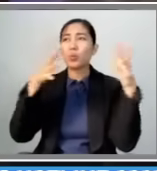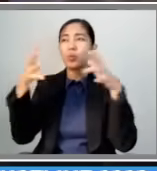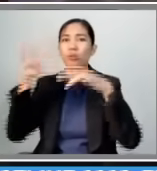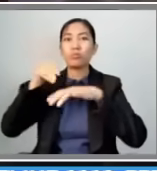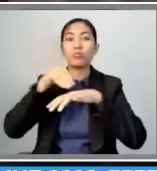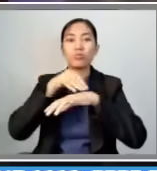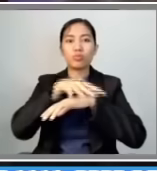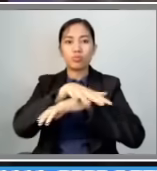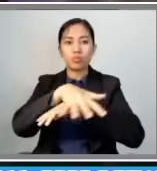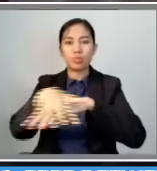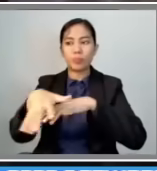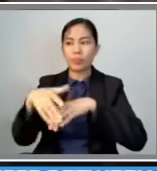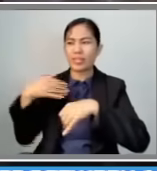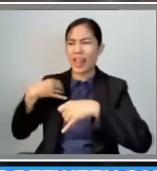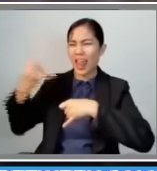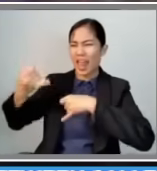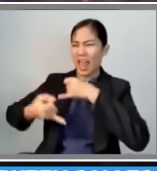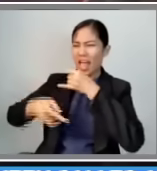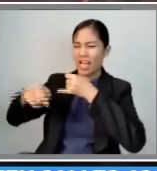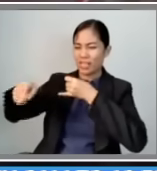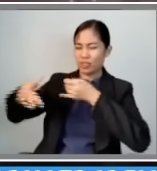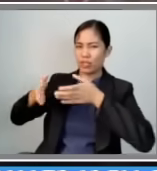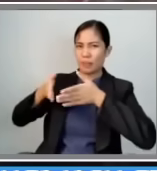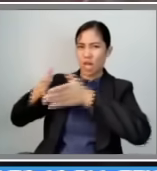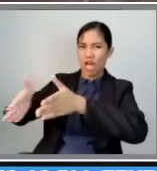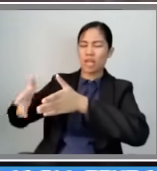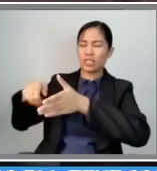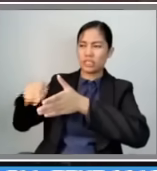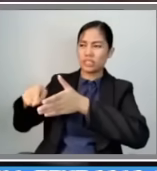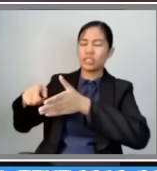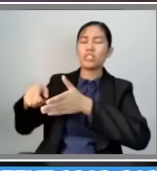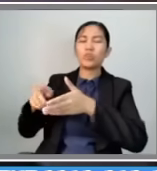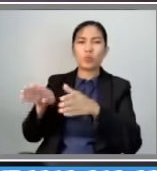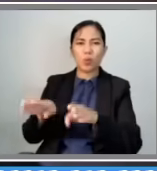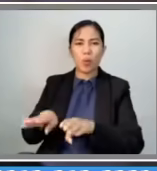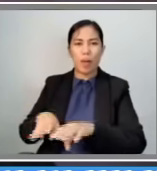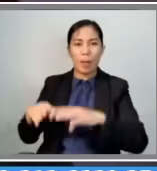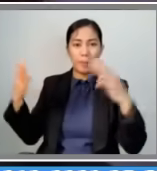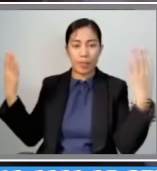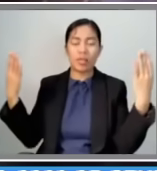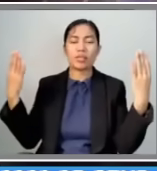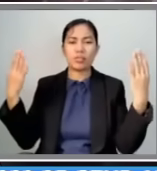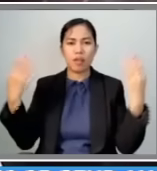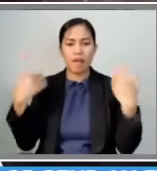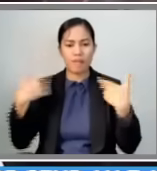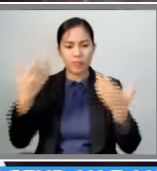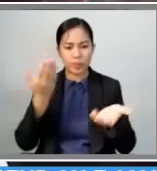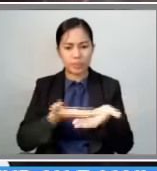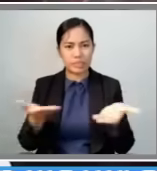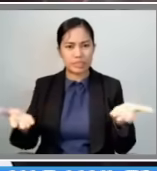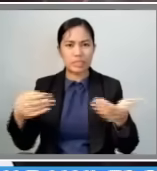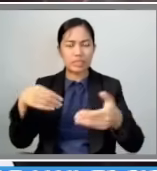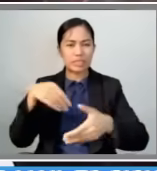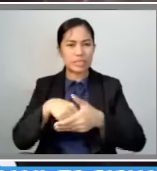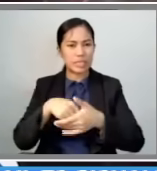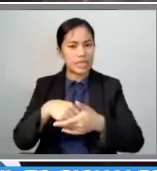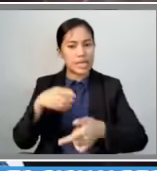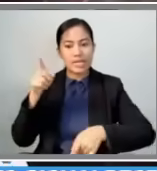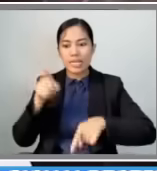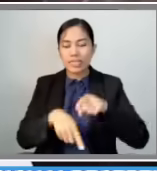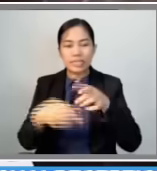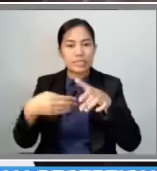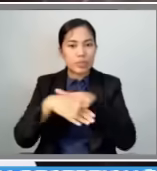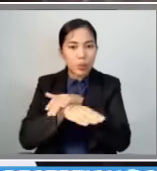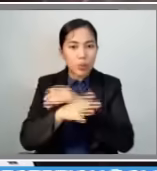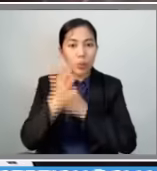siya. Saka yung materials na doon sa loob, hindi natin kasi pwede basta pasukin dahil nga hazardous na